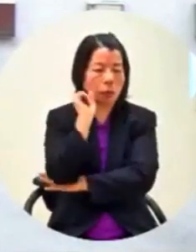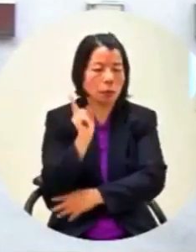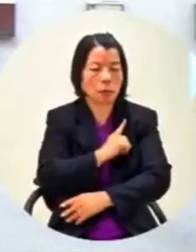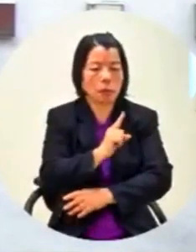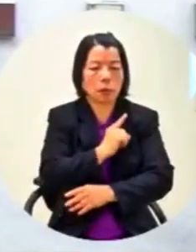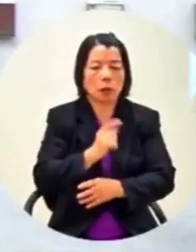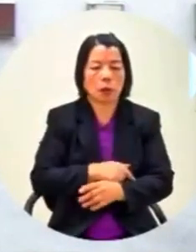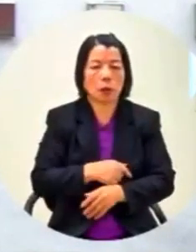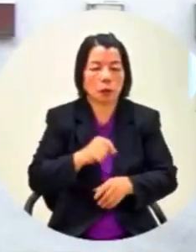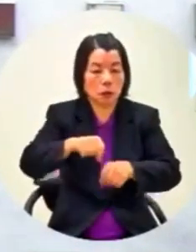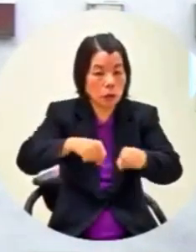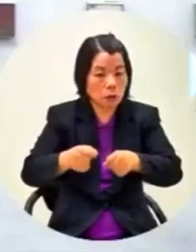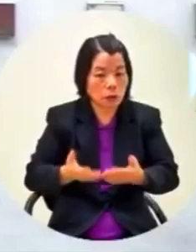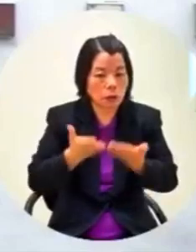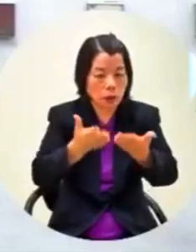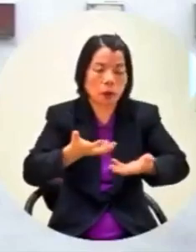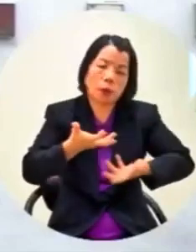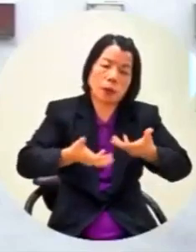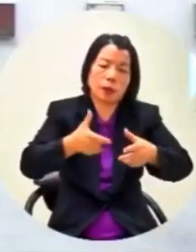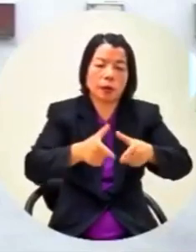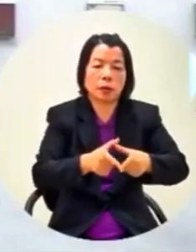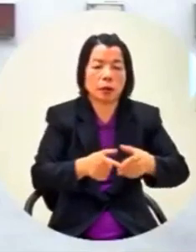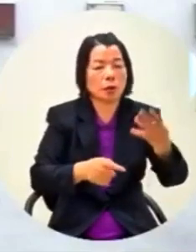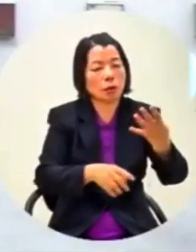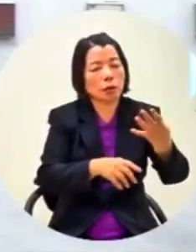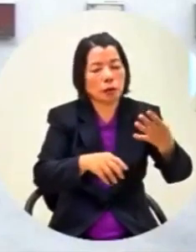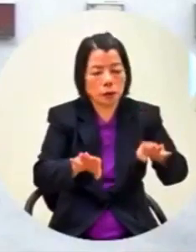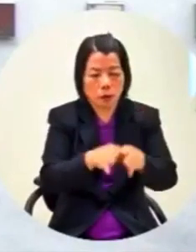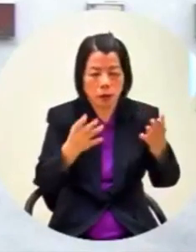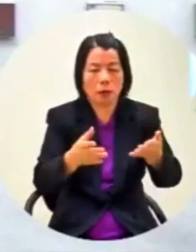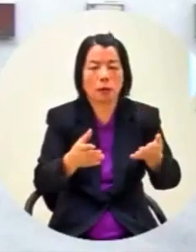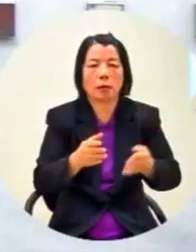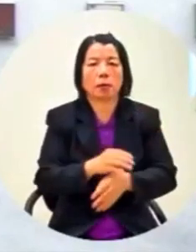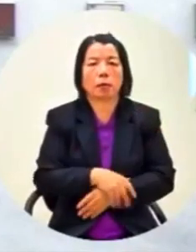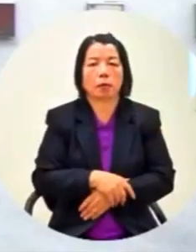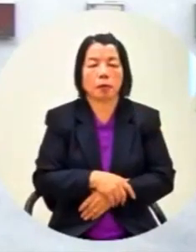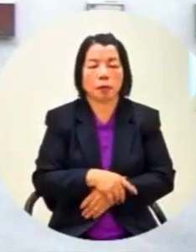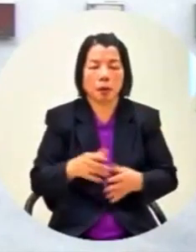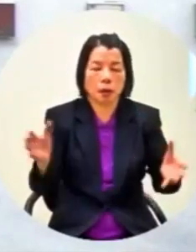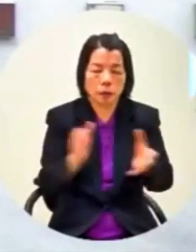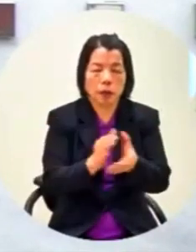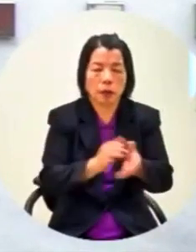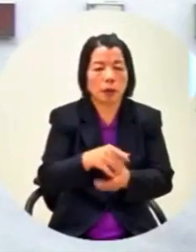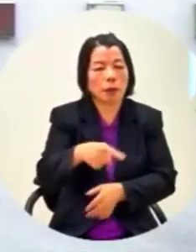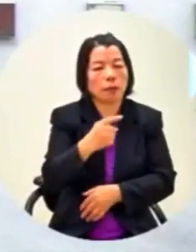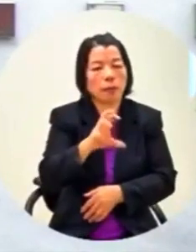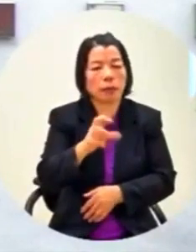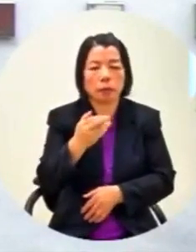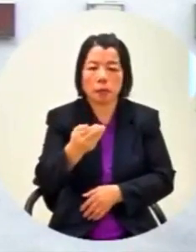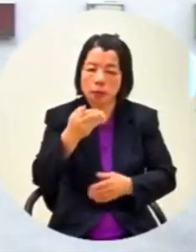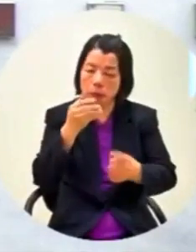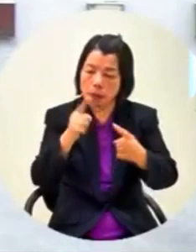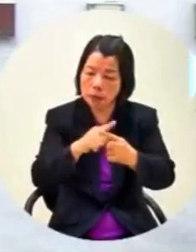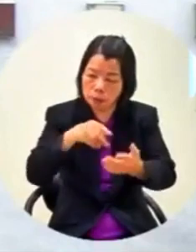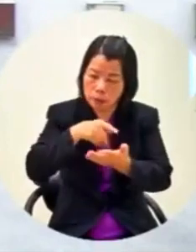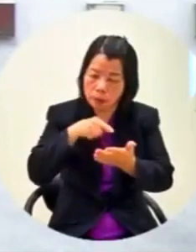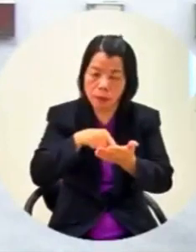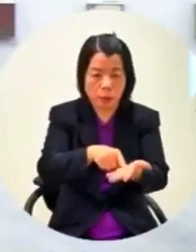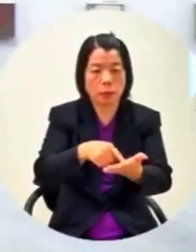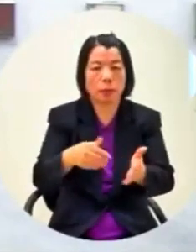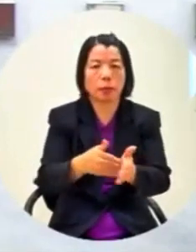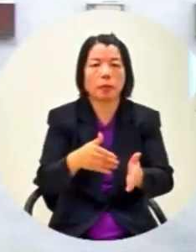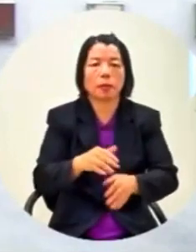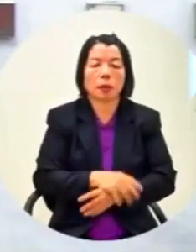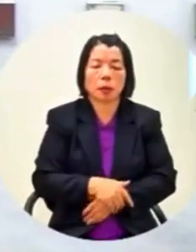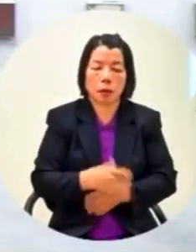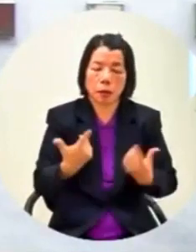自4月30号开始受理，5月1号已经受理了189人登记。还要同时帮助